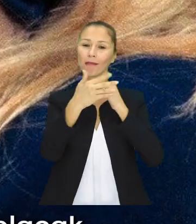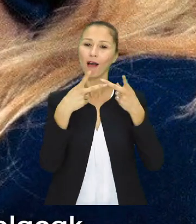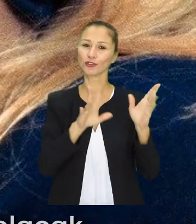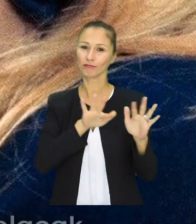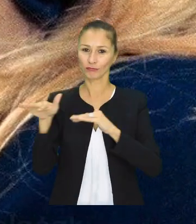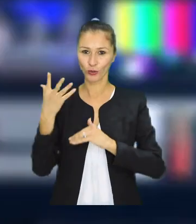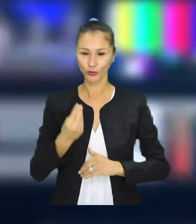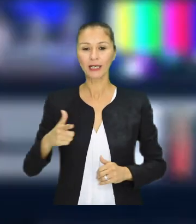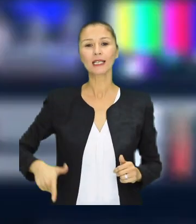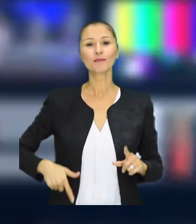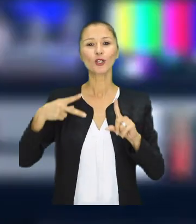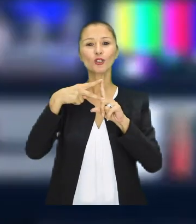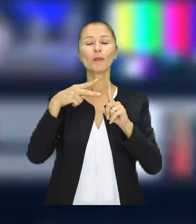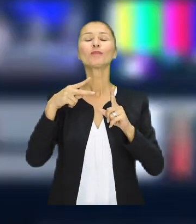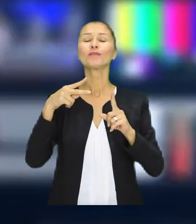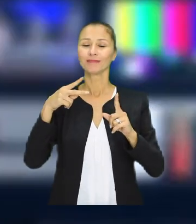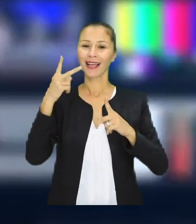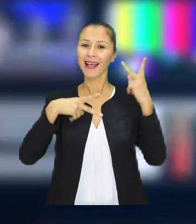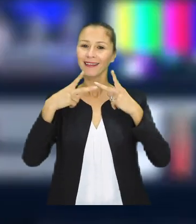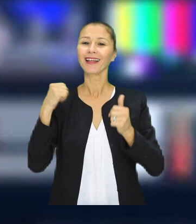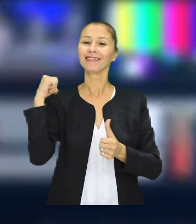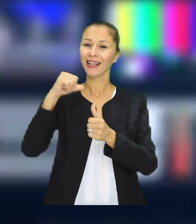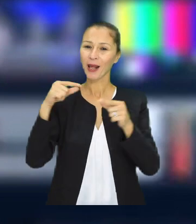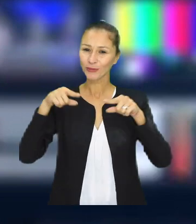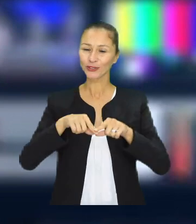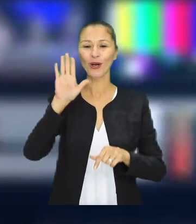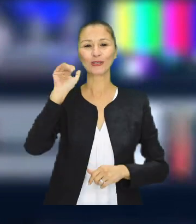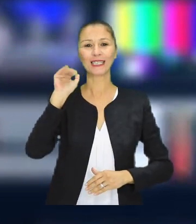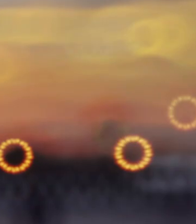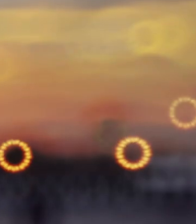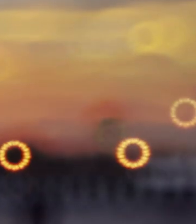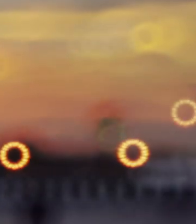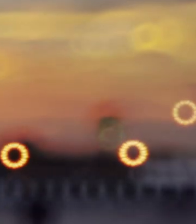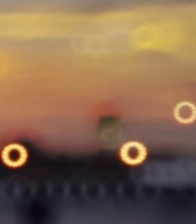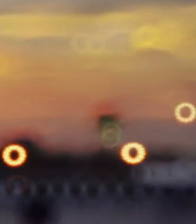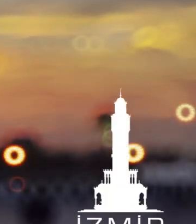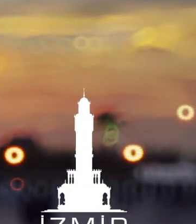halka açık olacak. İzmir Tube ekranlarında tekrar buluşuncaya dek hoşça kalın.